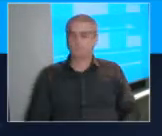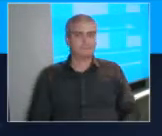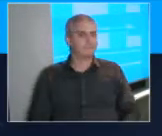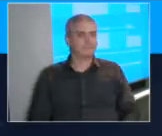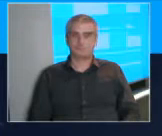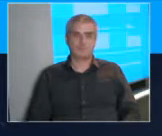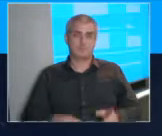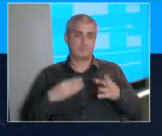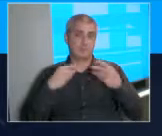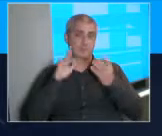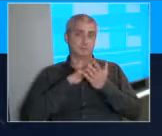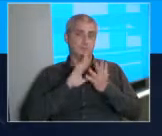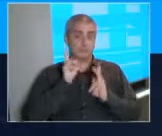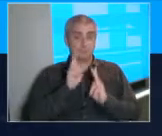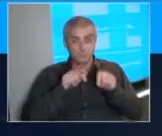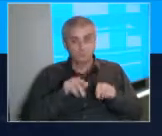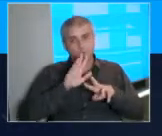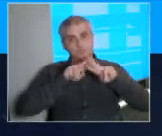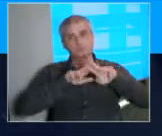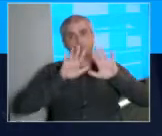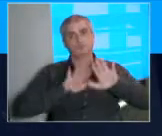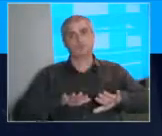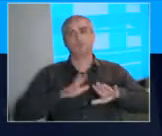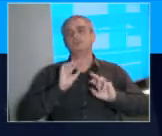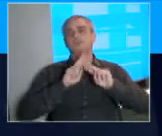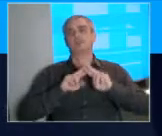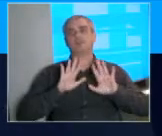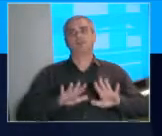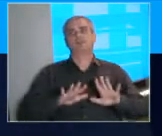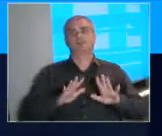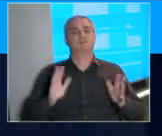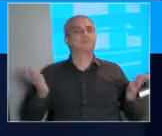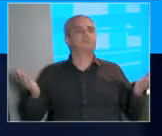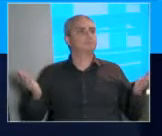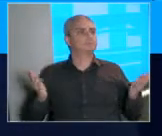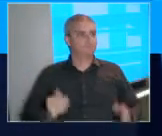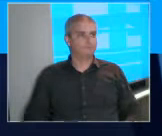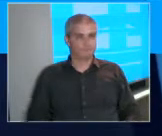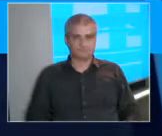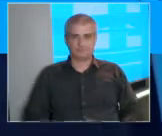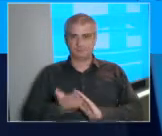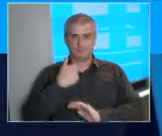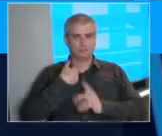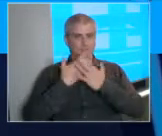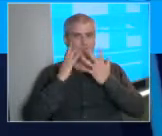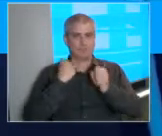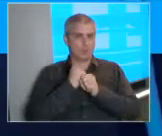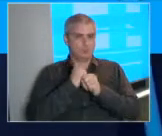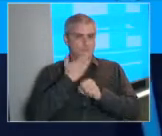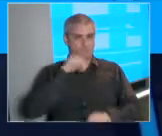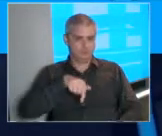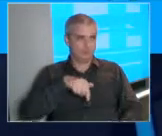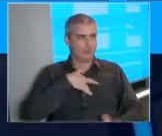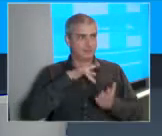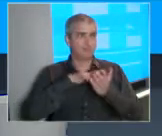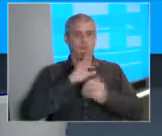להיפטר. הפלסטיק נמצא, ברגע שהוא מיוצר, הוא כאן, מה שנקרא, הוא כאן כדי להישאר, כן. טוב, אז לפני שאנחנו נברר מה עושים כאן בארץ,